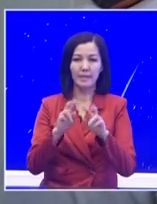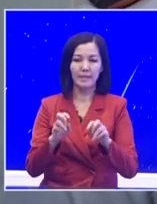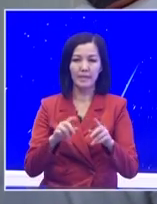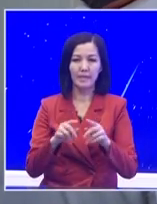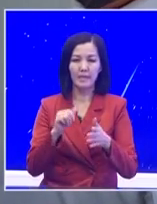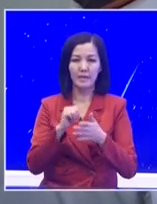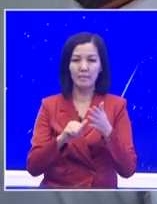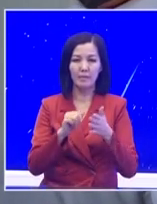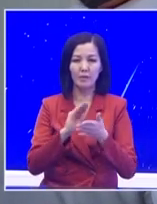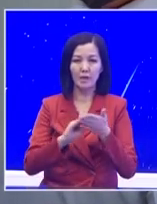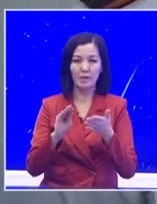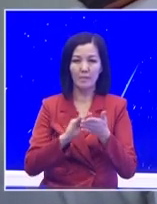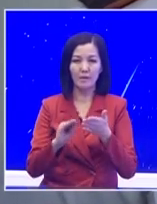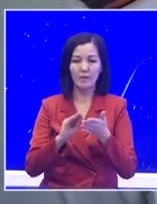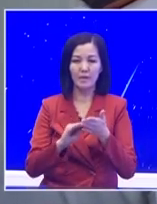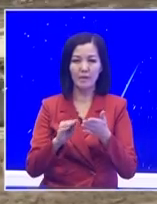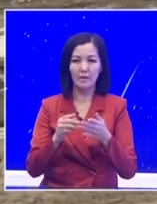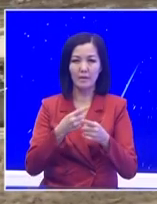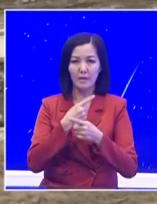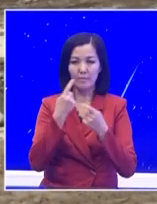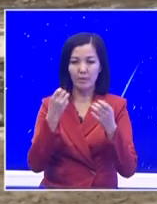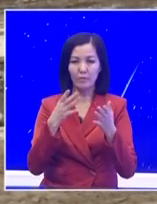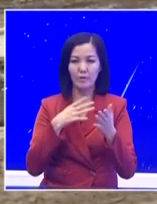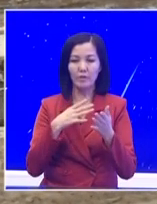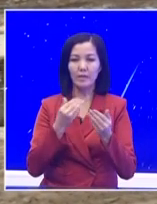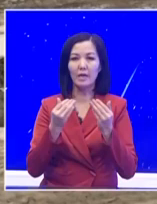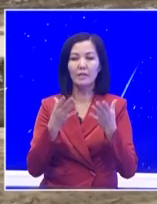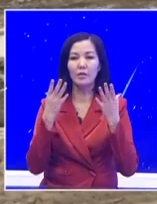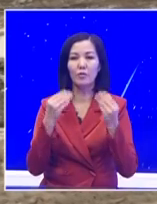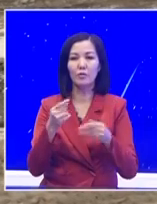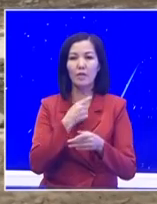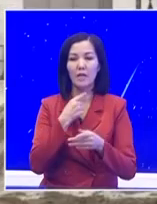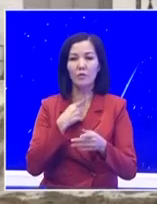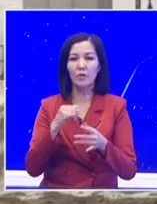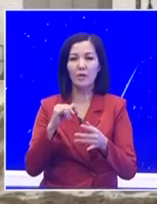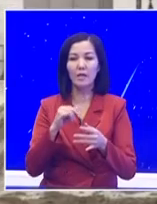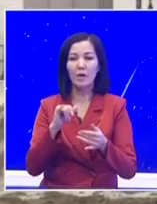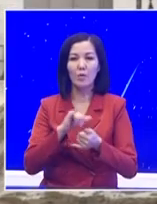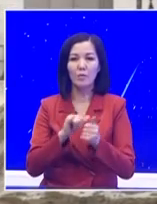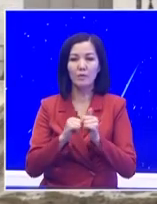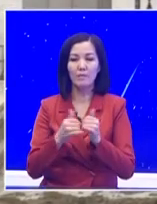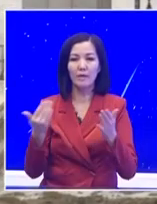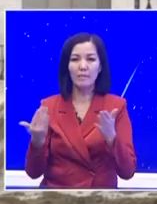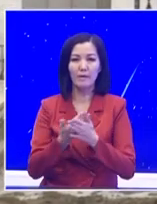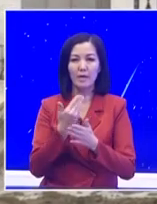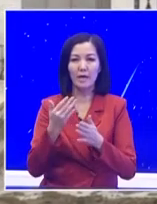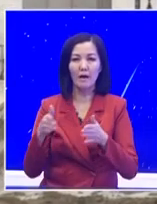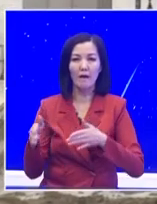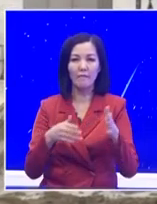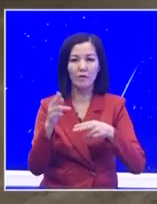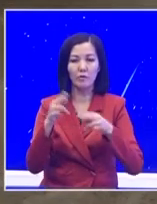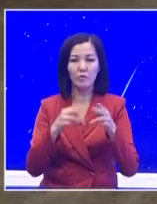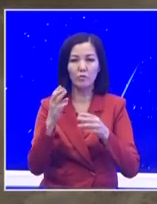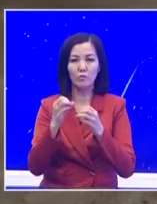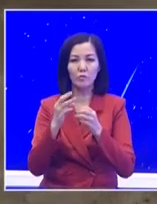сәйкес хаттамалар толтырылып, нұсқама берілді. Қазіргі таңда Талдықорған Өскемен бағытында қатынайтын жаңа автожол салынуда. Оның